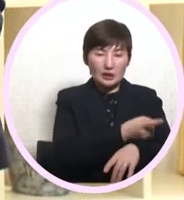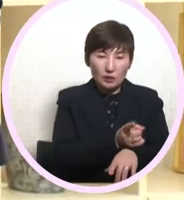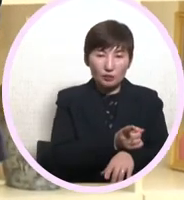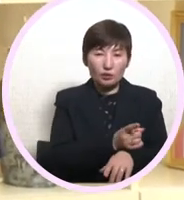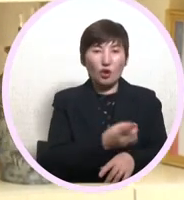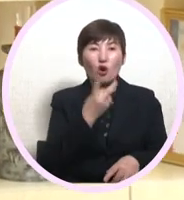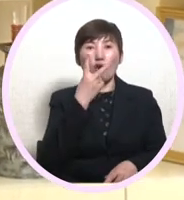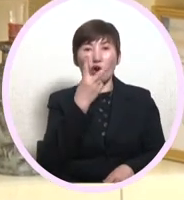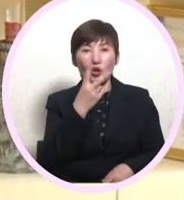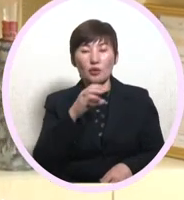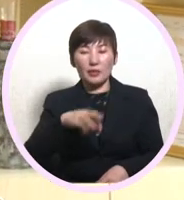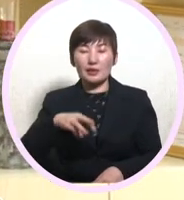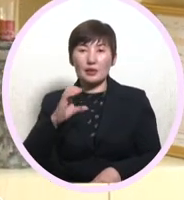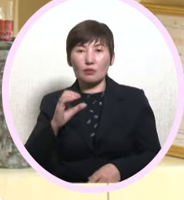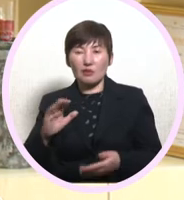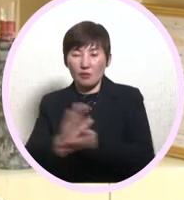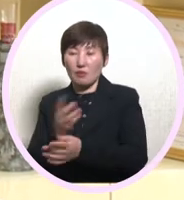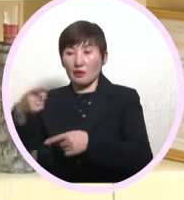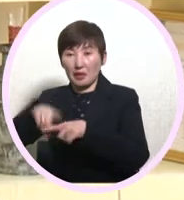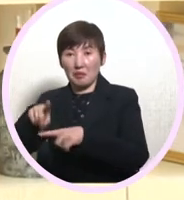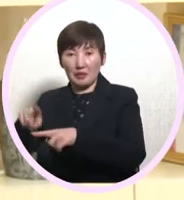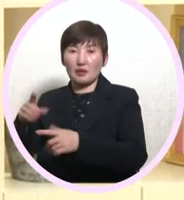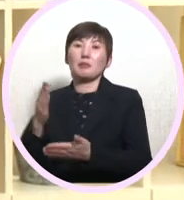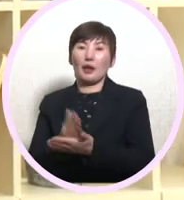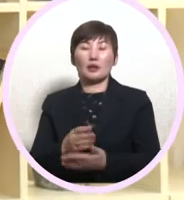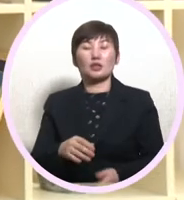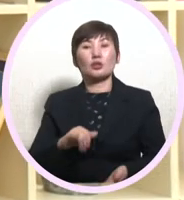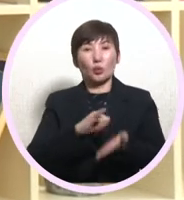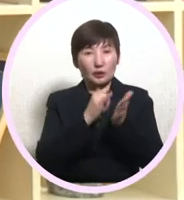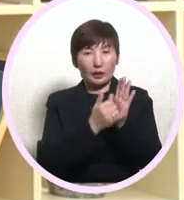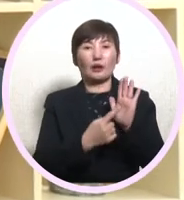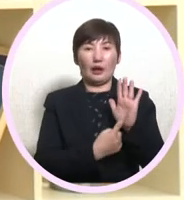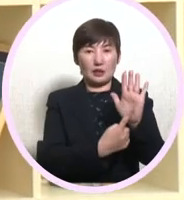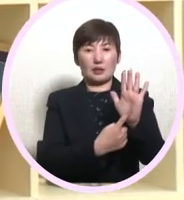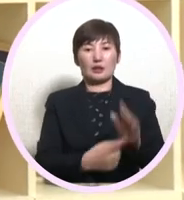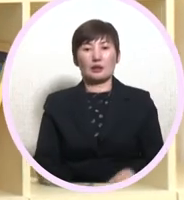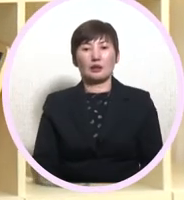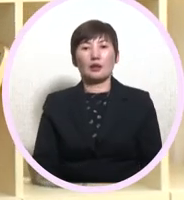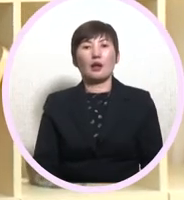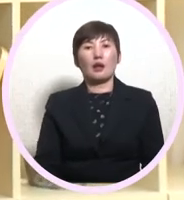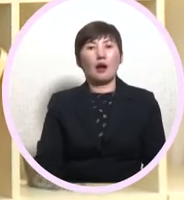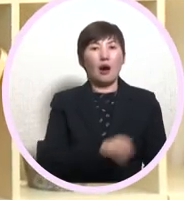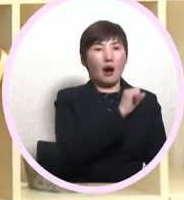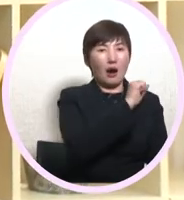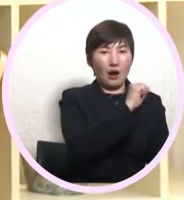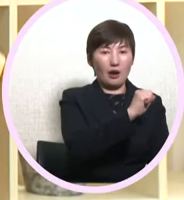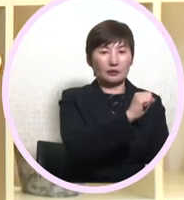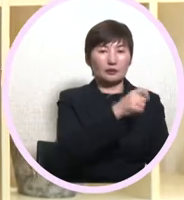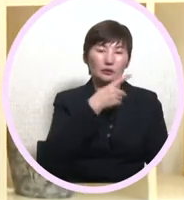хурдаа нэмнэ гэж үзнэ. За үүнийг хурдтал нь яах вэ гэхээр тгээс их утга гарч. Үүнийг